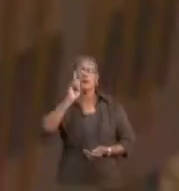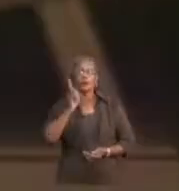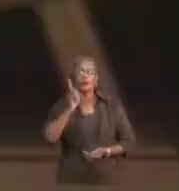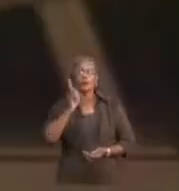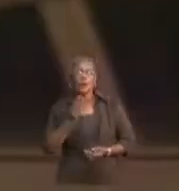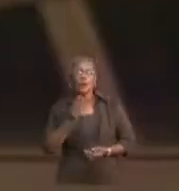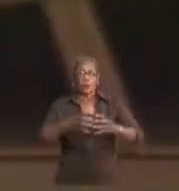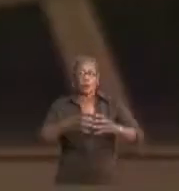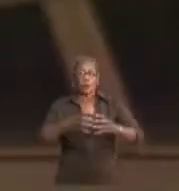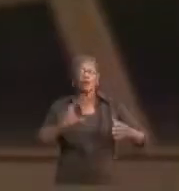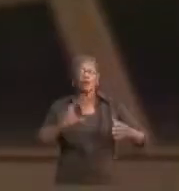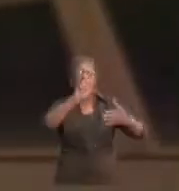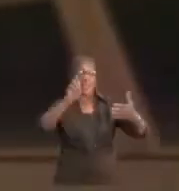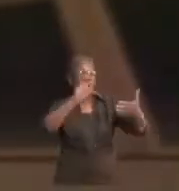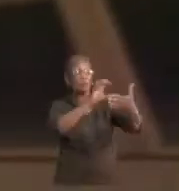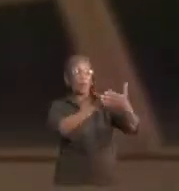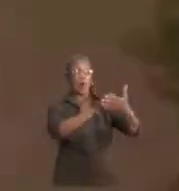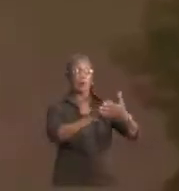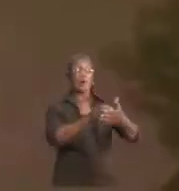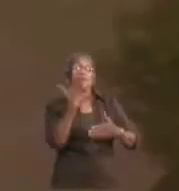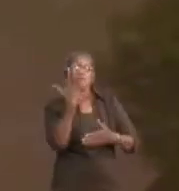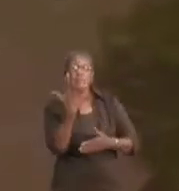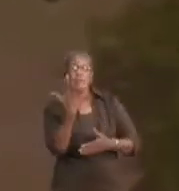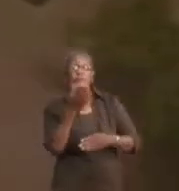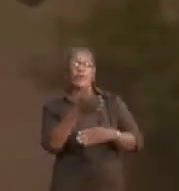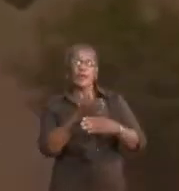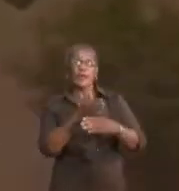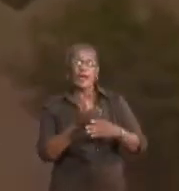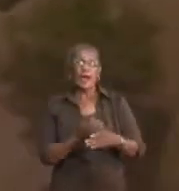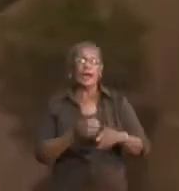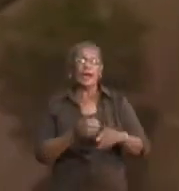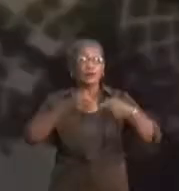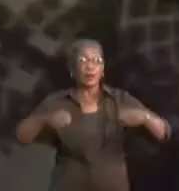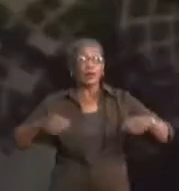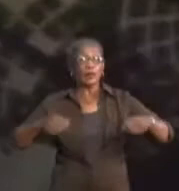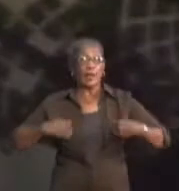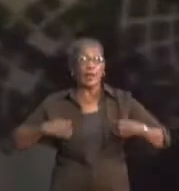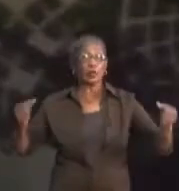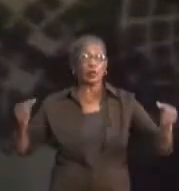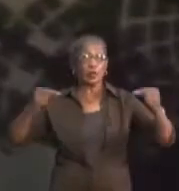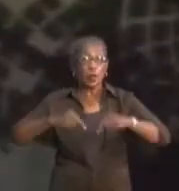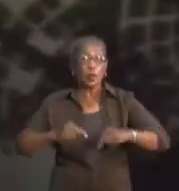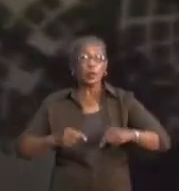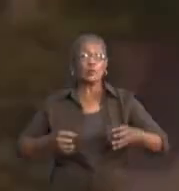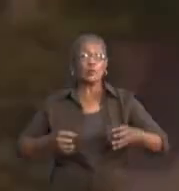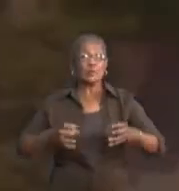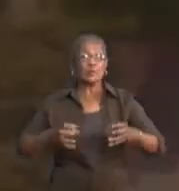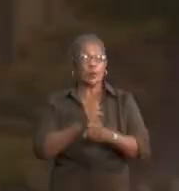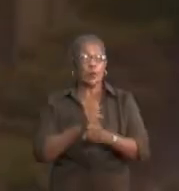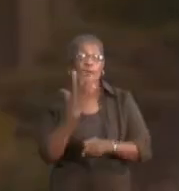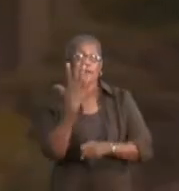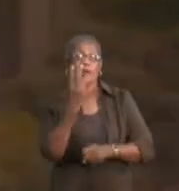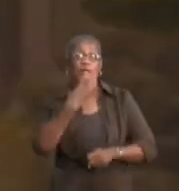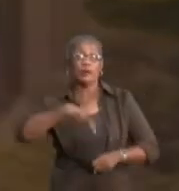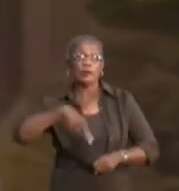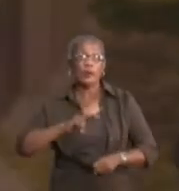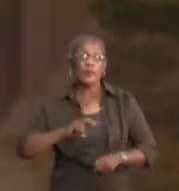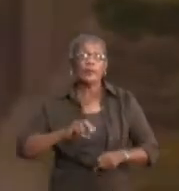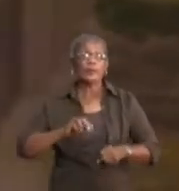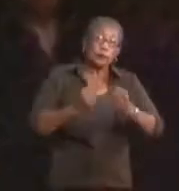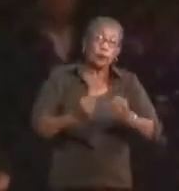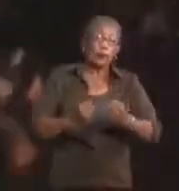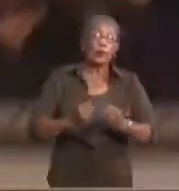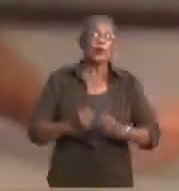En per dag zullen er 250.000 bezoekers zijn. Nou, 250.000 bezoekers, dat is de helft